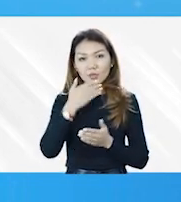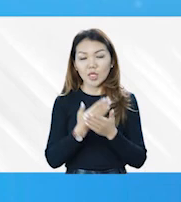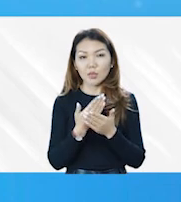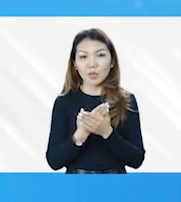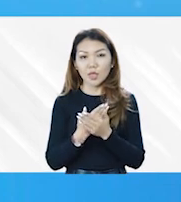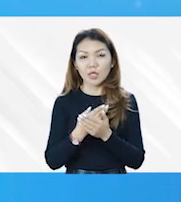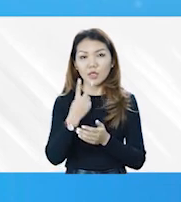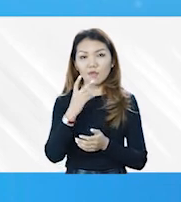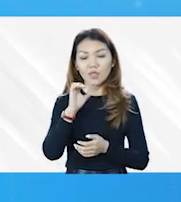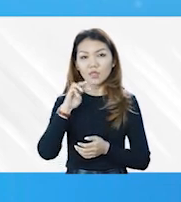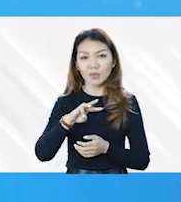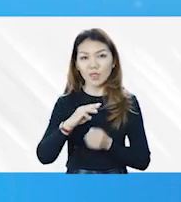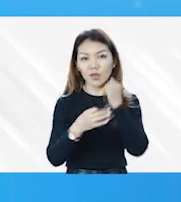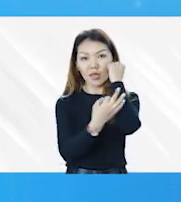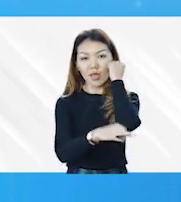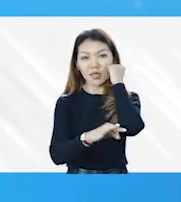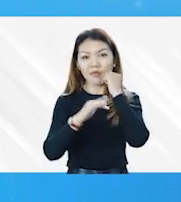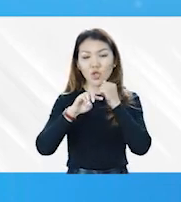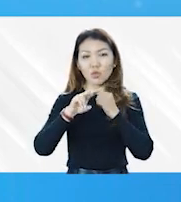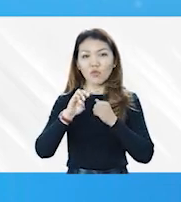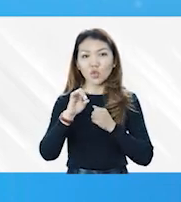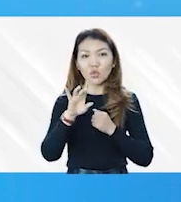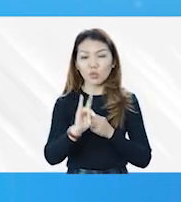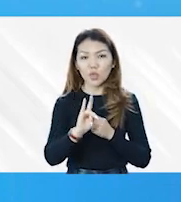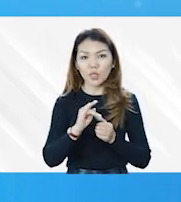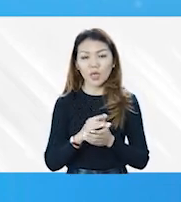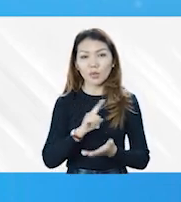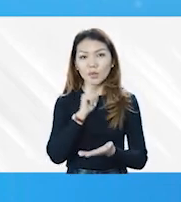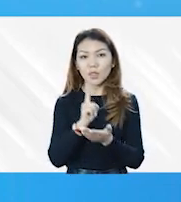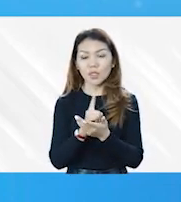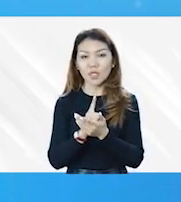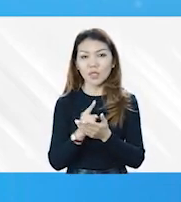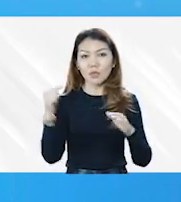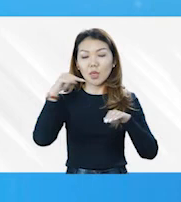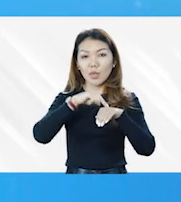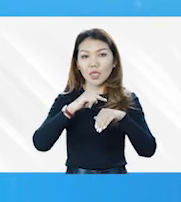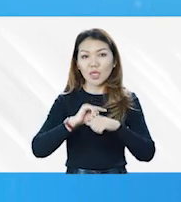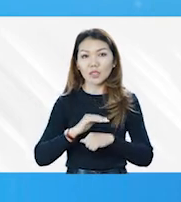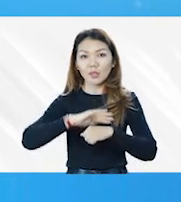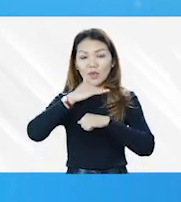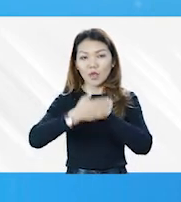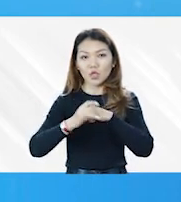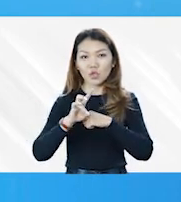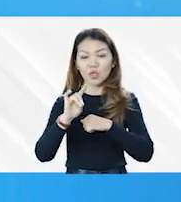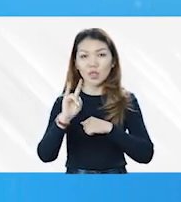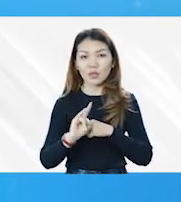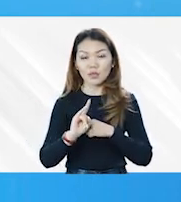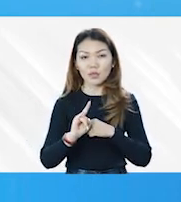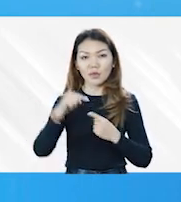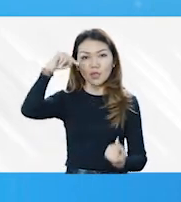сантиметра. Конец фаллопиевой трубы непрерывно соприкасается с поверхностью раны, соответственно, пульсу